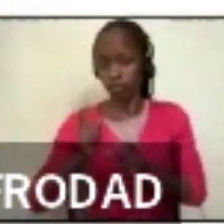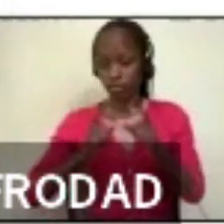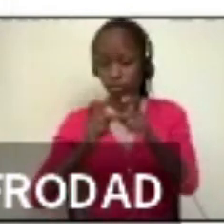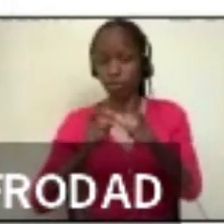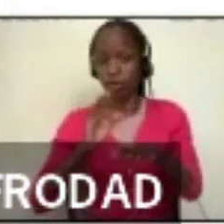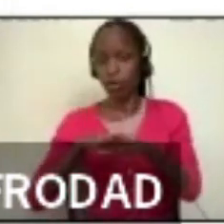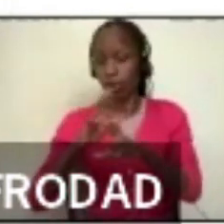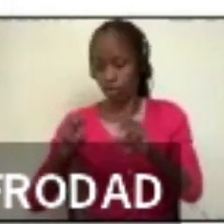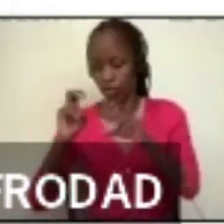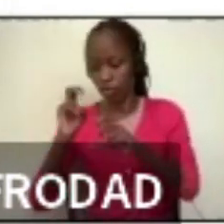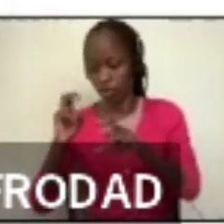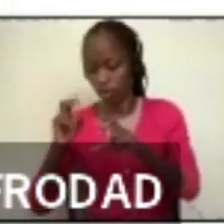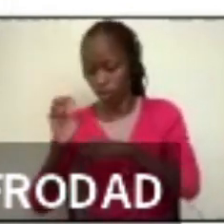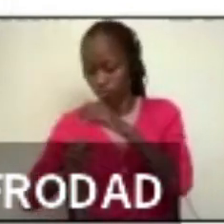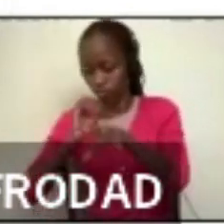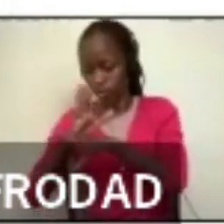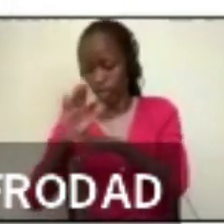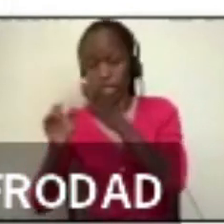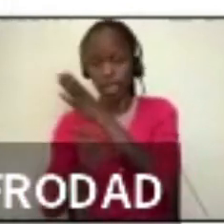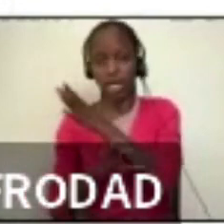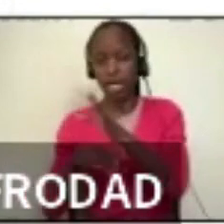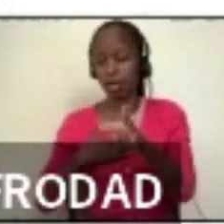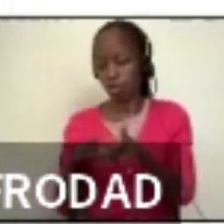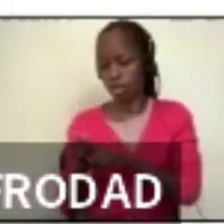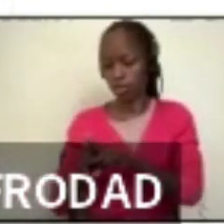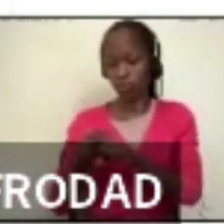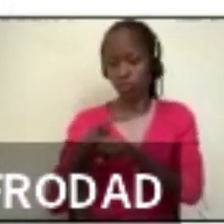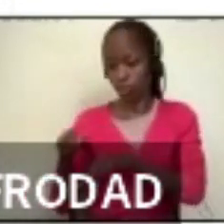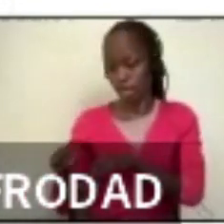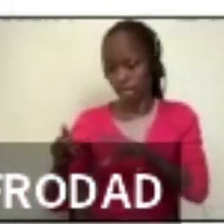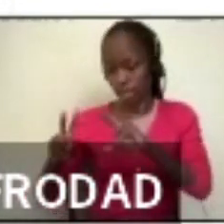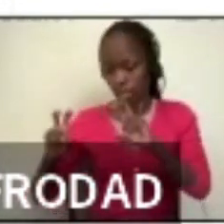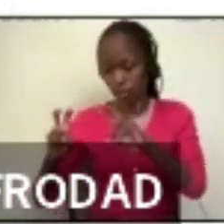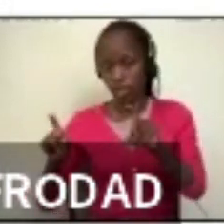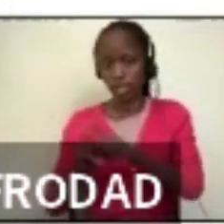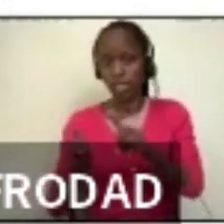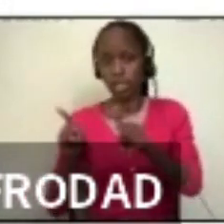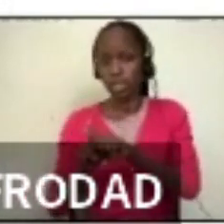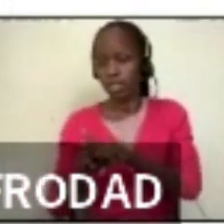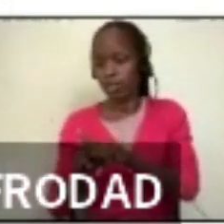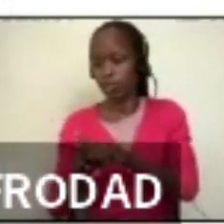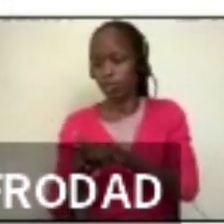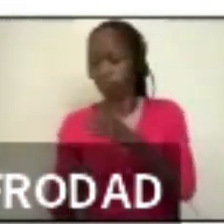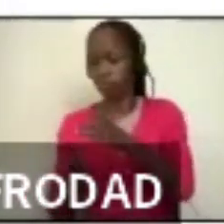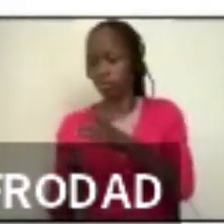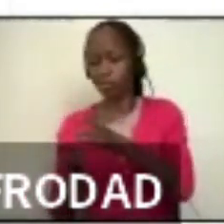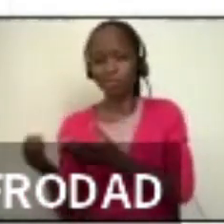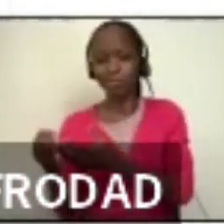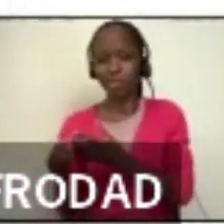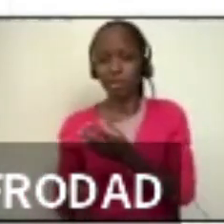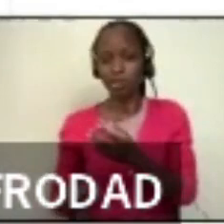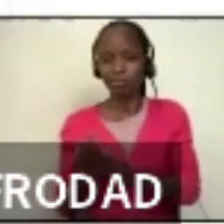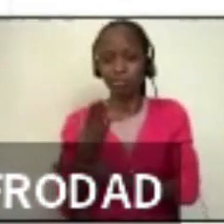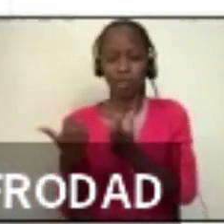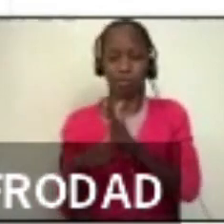Et cette enquête continue à me créer des problèmes dans mon boulot. Parce que, pour